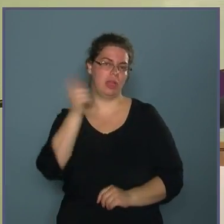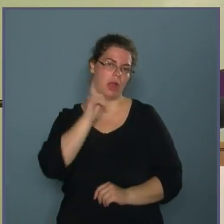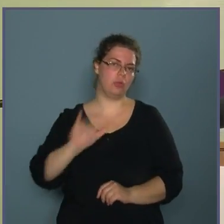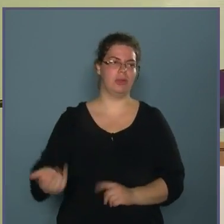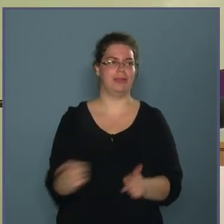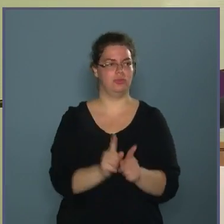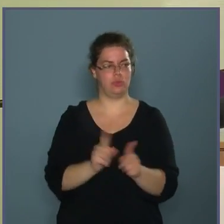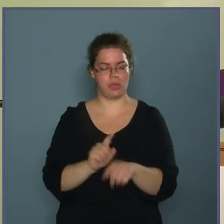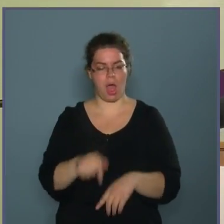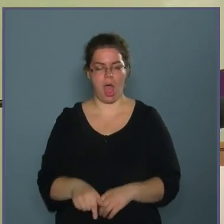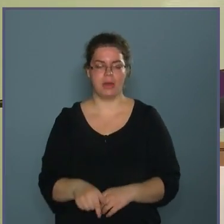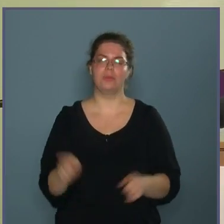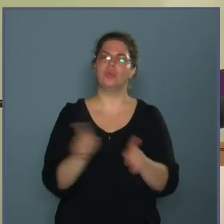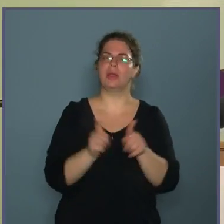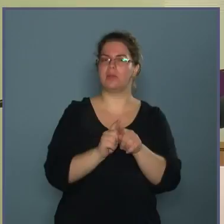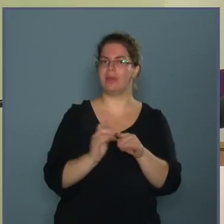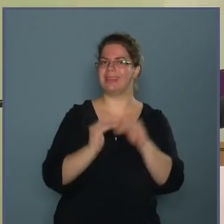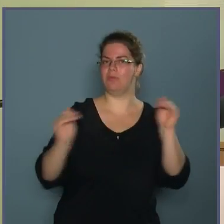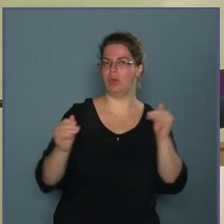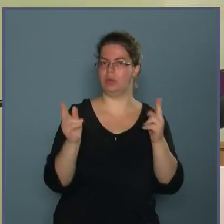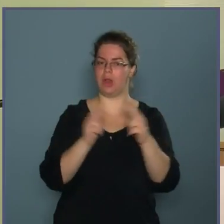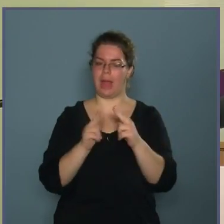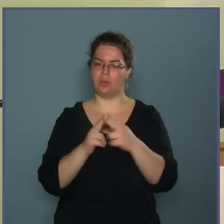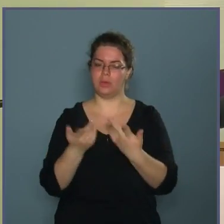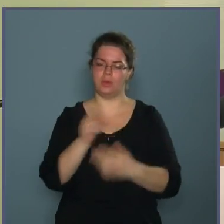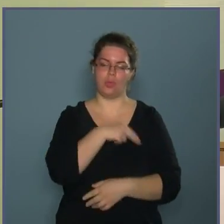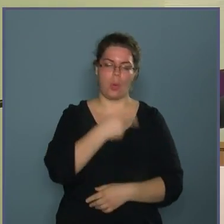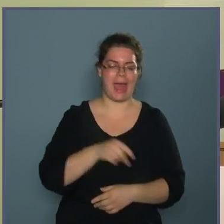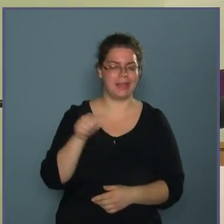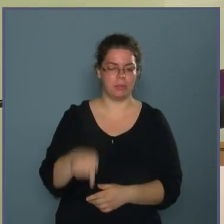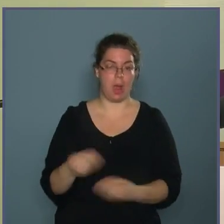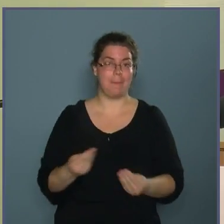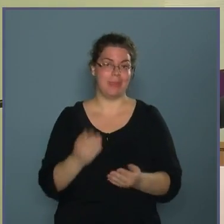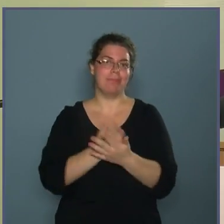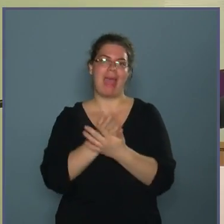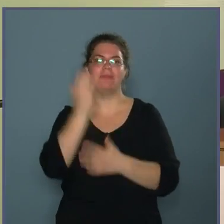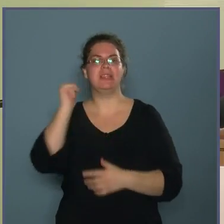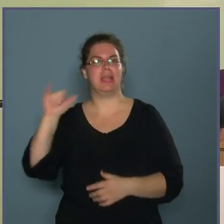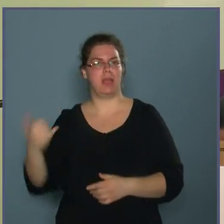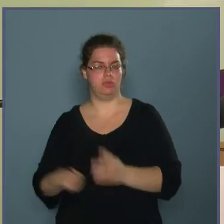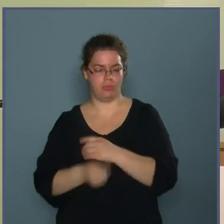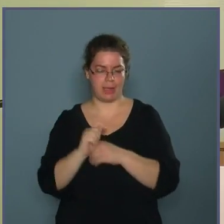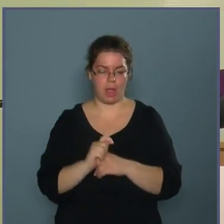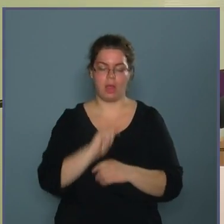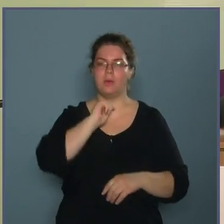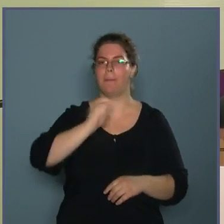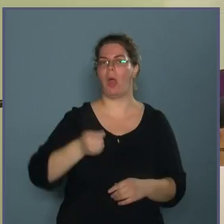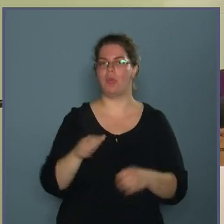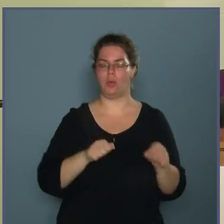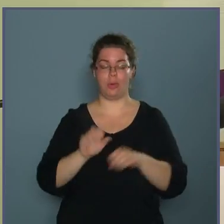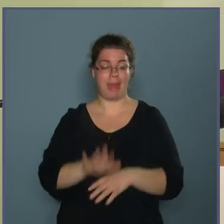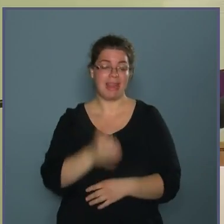is ugyanazzal a színvonalra találkozhasson a kórházakban, ami egyébként már vidéken is megtalálható, a magyar kormánynak